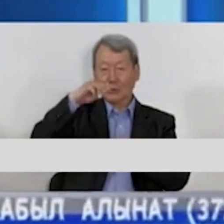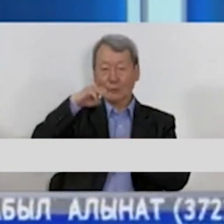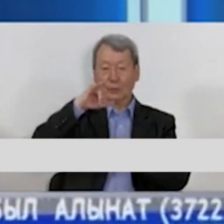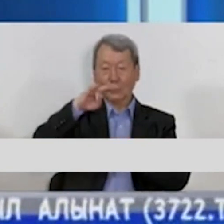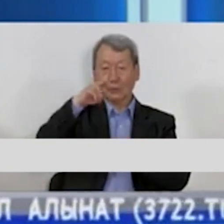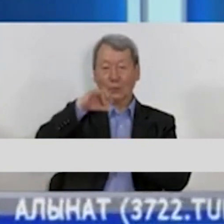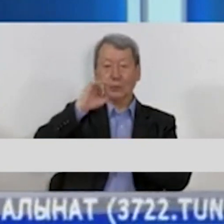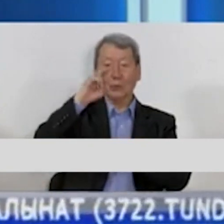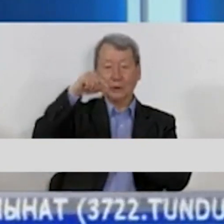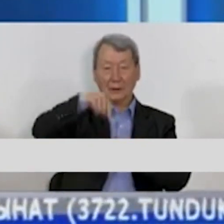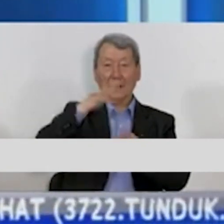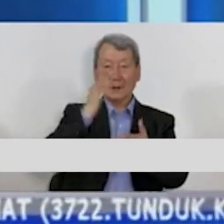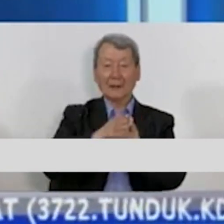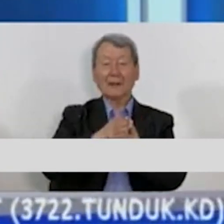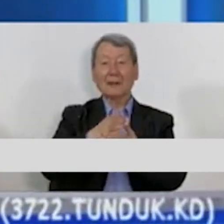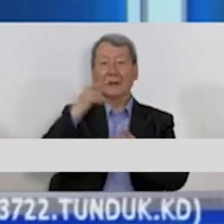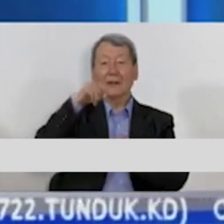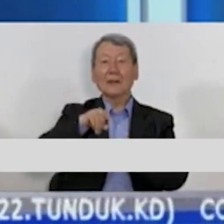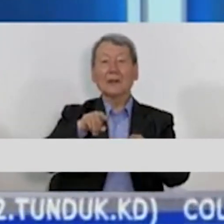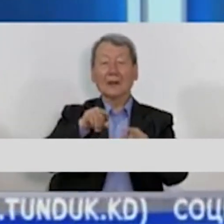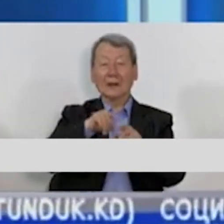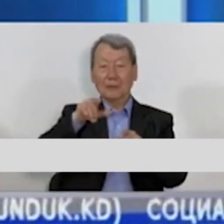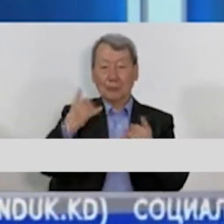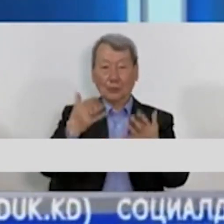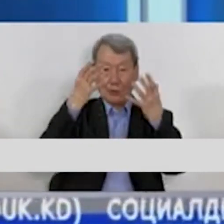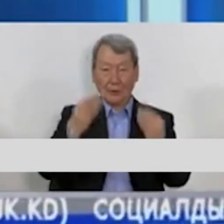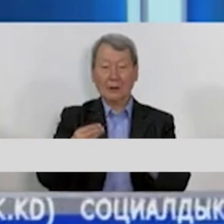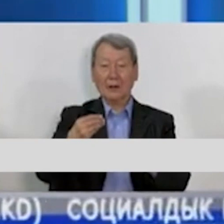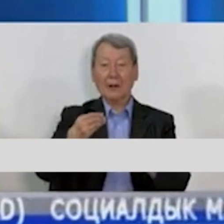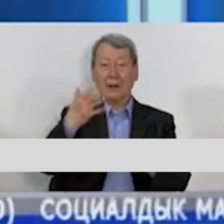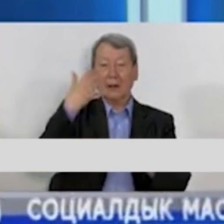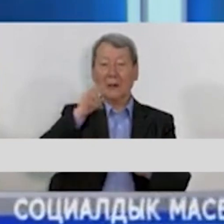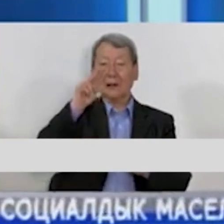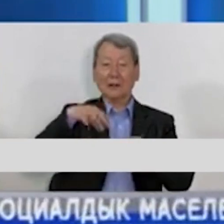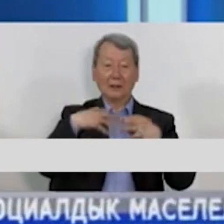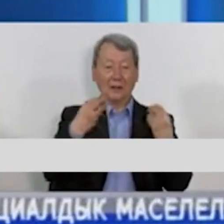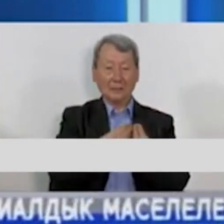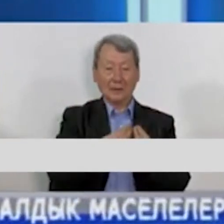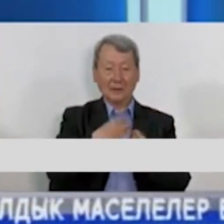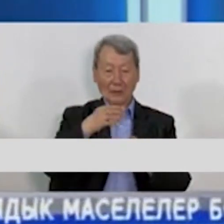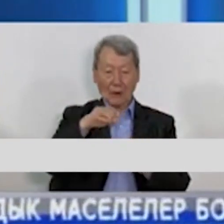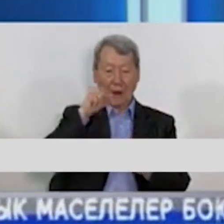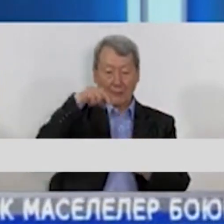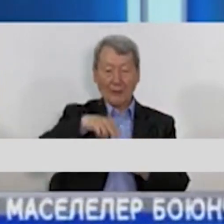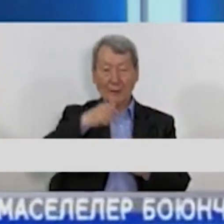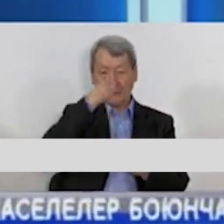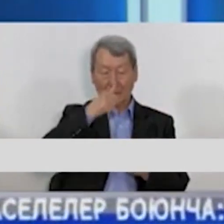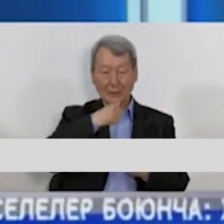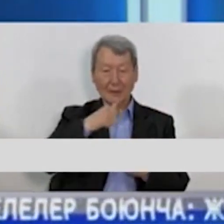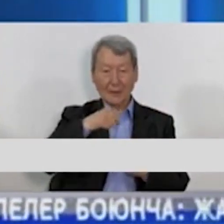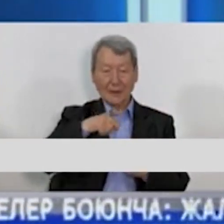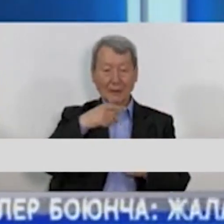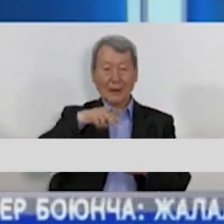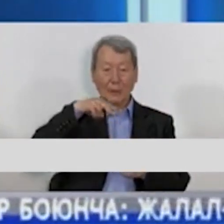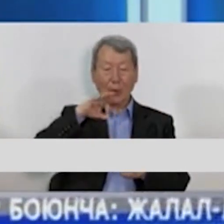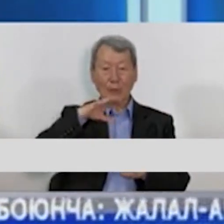алып барабыз. Ошол боюнча бүгүнкү күндө 52 үй бүлөнүкү ушул апрель айында токтотула турган